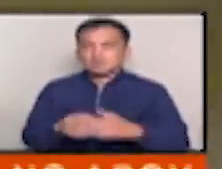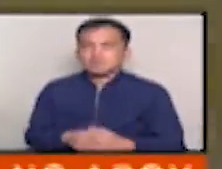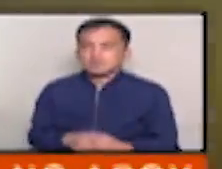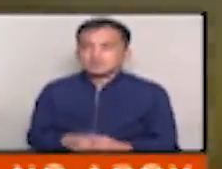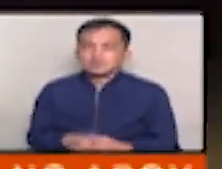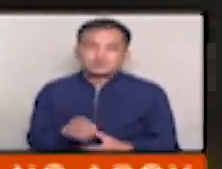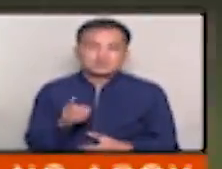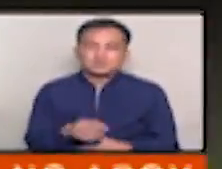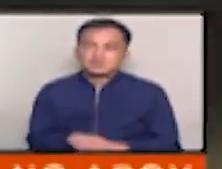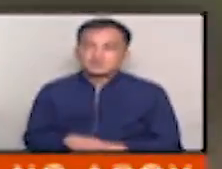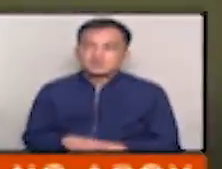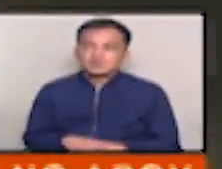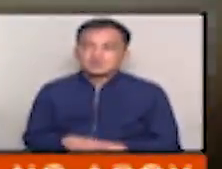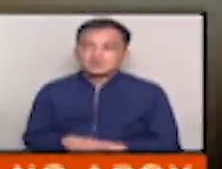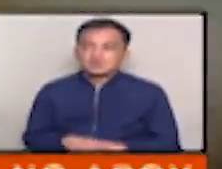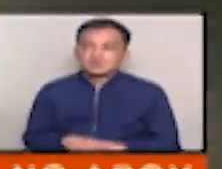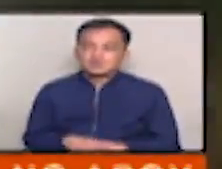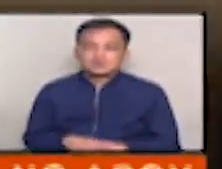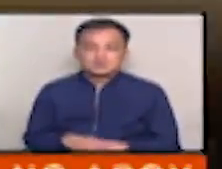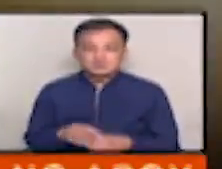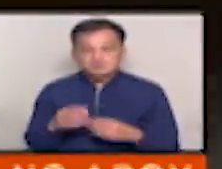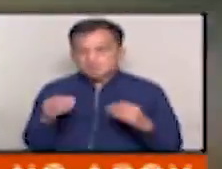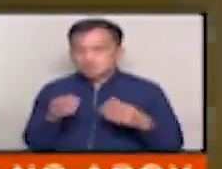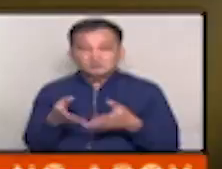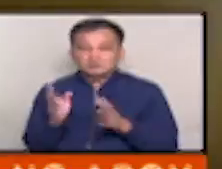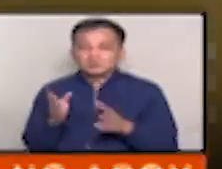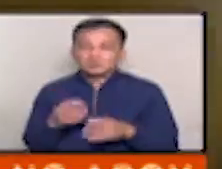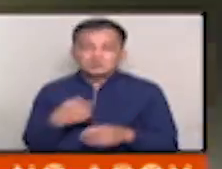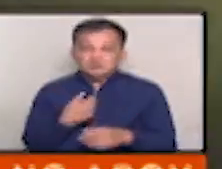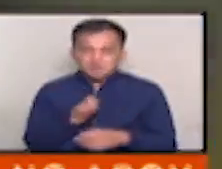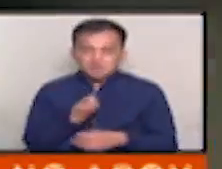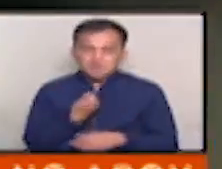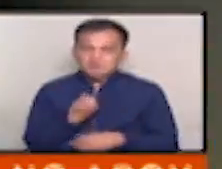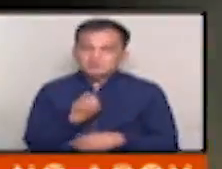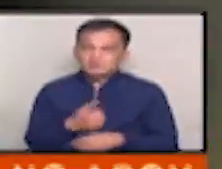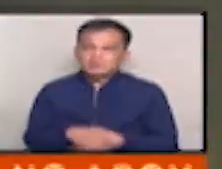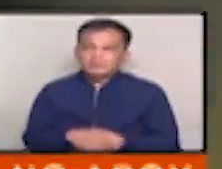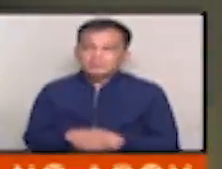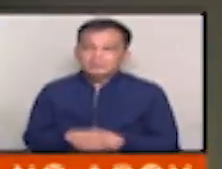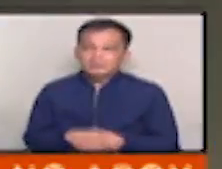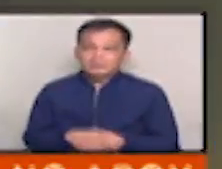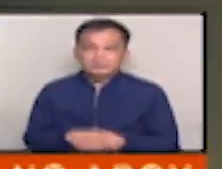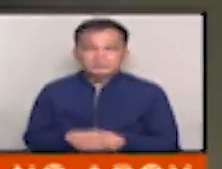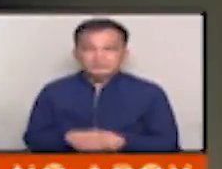Ay, huwag mo. Huwag mo na. Ako na bahala dyan.